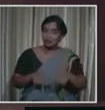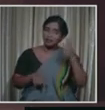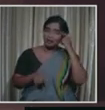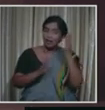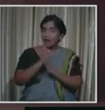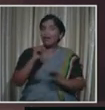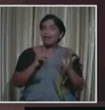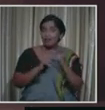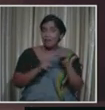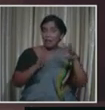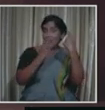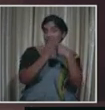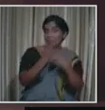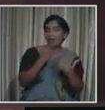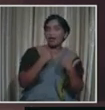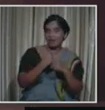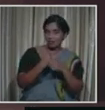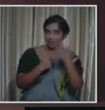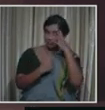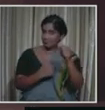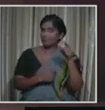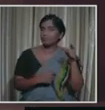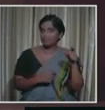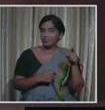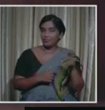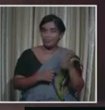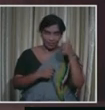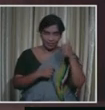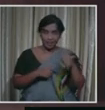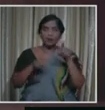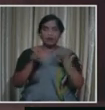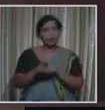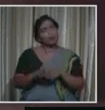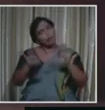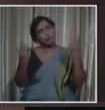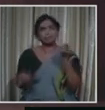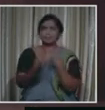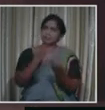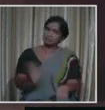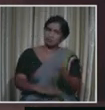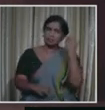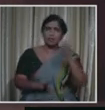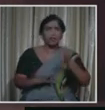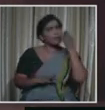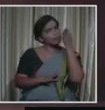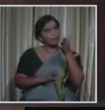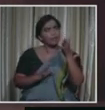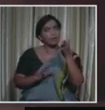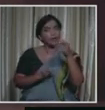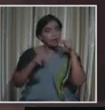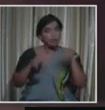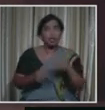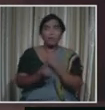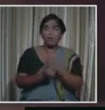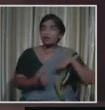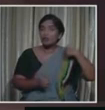orang dan lain itu hadapan bawa, mata kata bagan. Hari itu, ini so orang apa percuma keran? Tamu nasila, ada polis pati orang